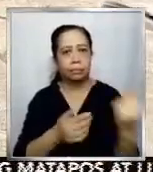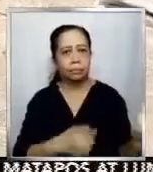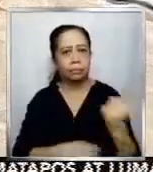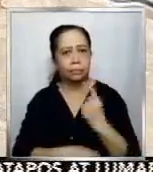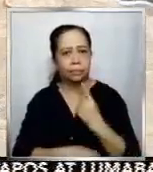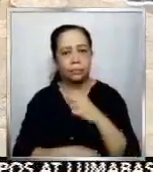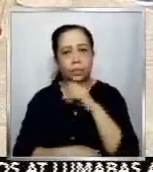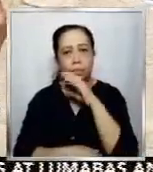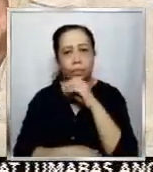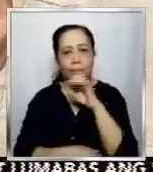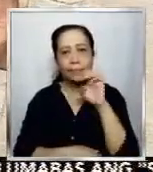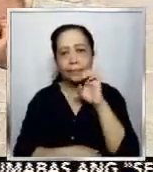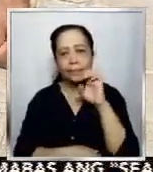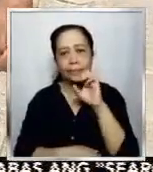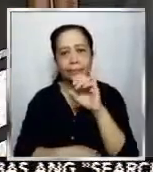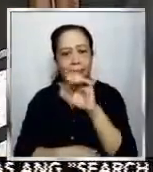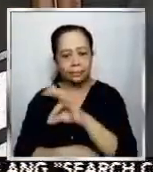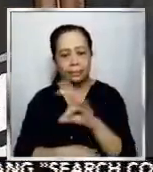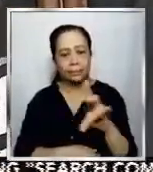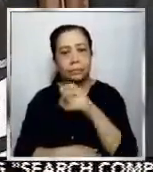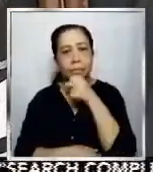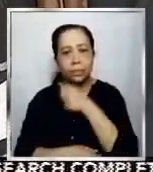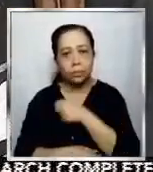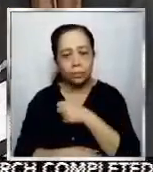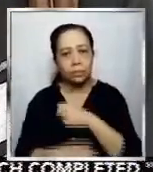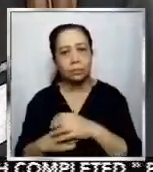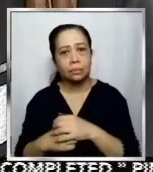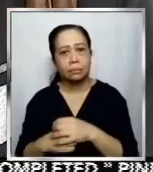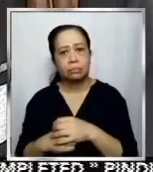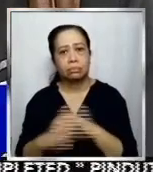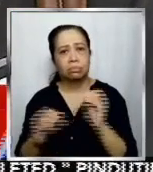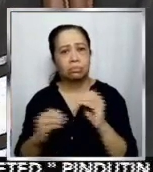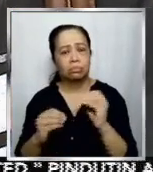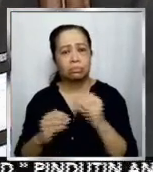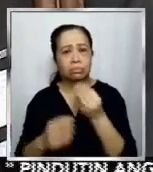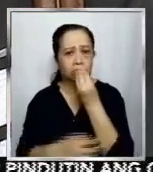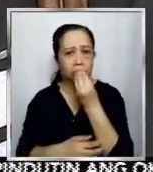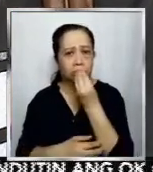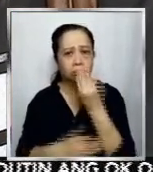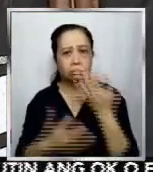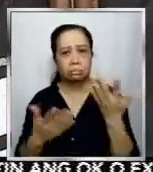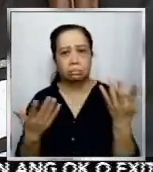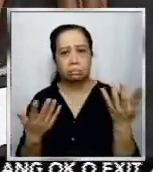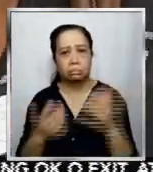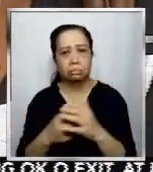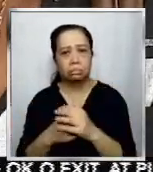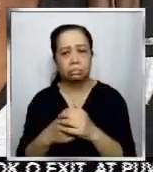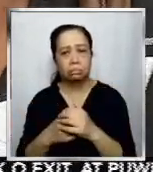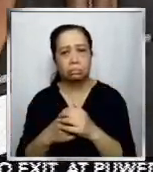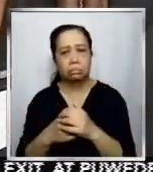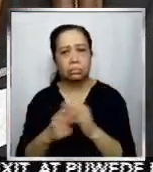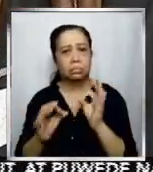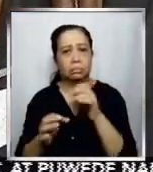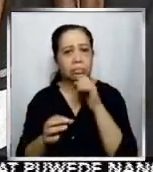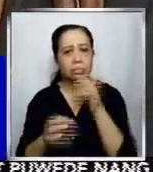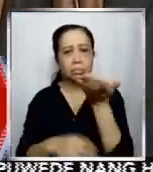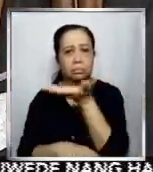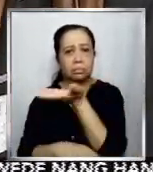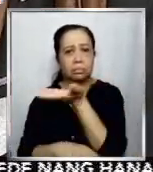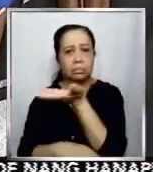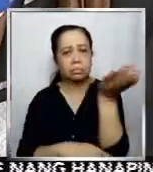Esther, 77 years old. Ulan magpapakain. Kung hindi ako mamalimos, wala